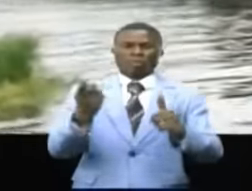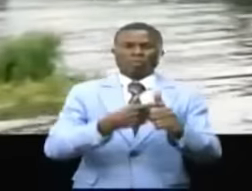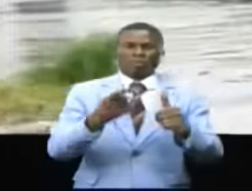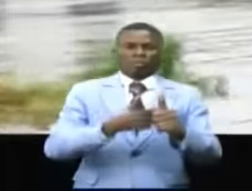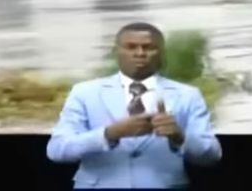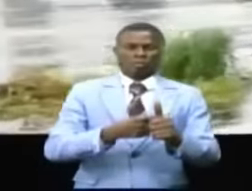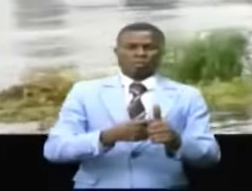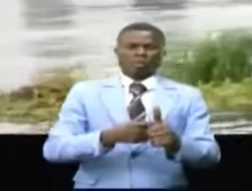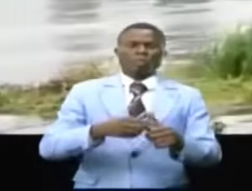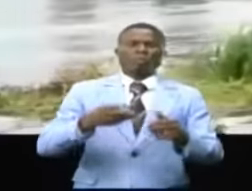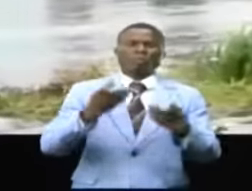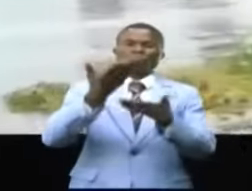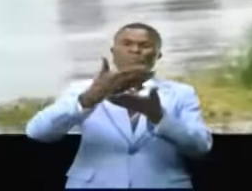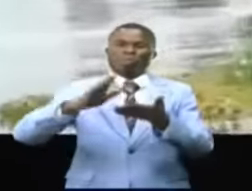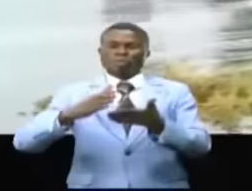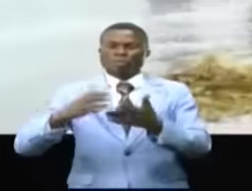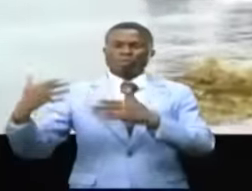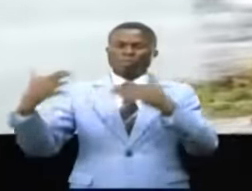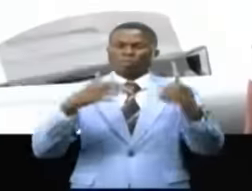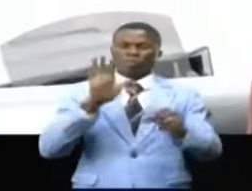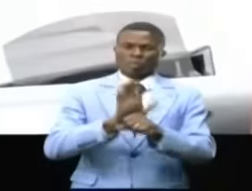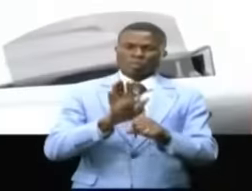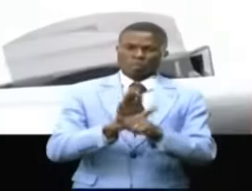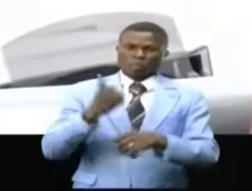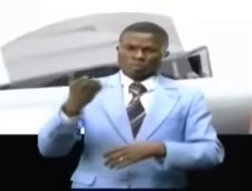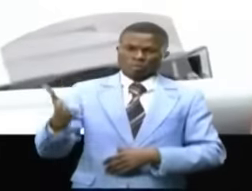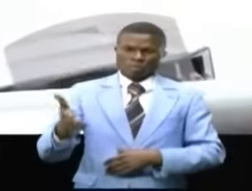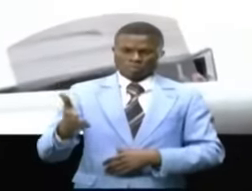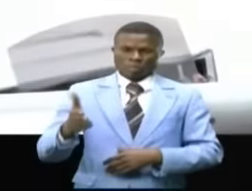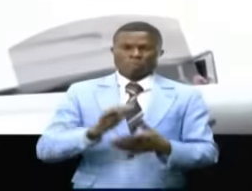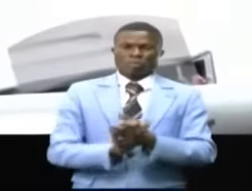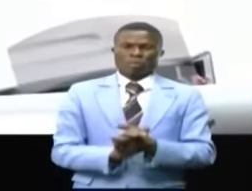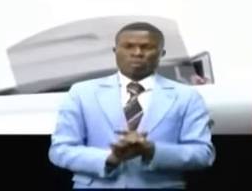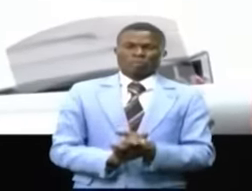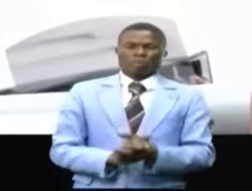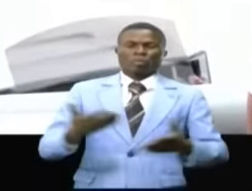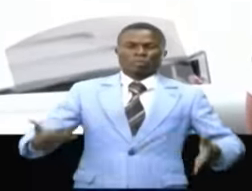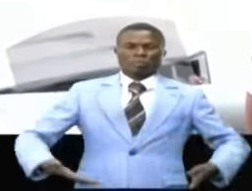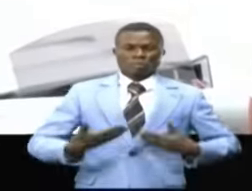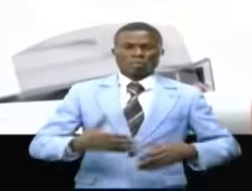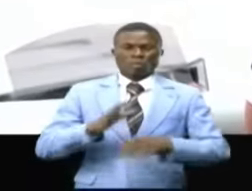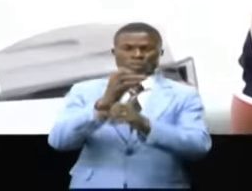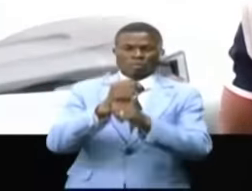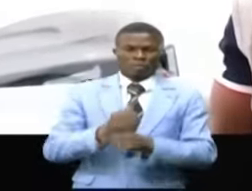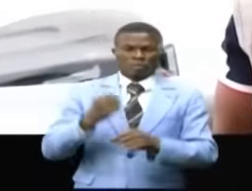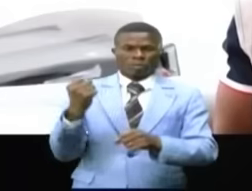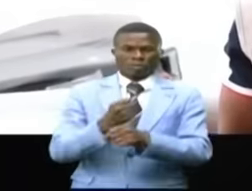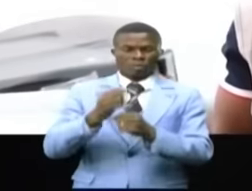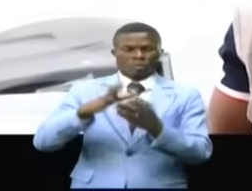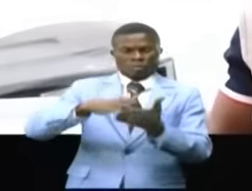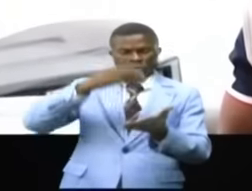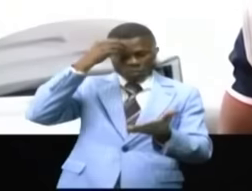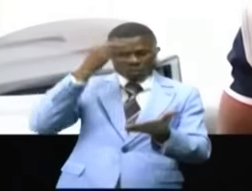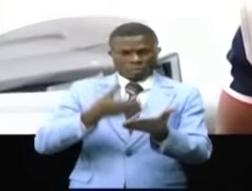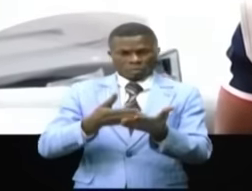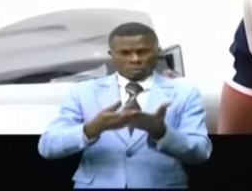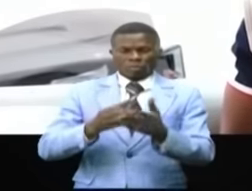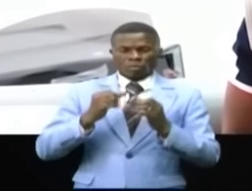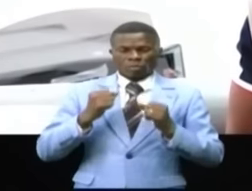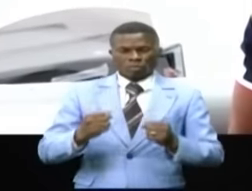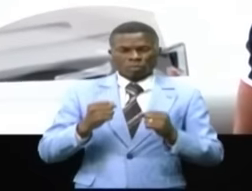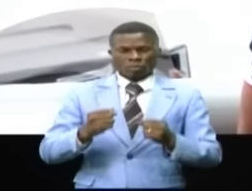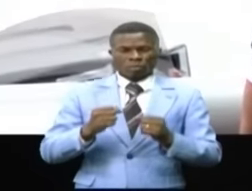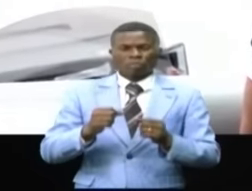particulièrement dans les zones d'accès difficiles. Si Paul Moindo s'est réjoui de ce que les employés ont assuré, assimiler avec assiduité